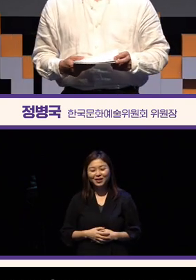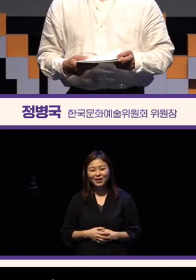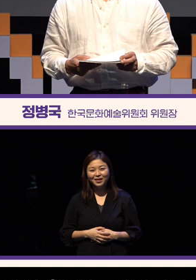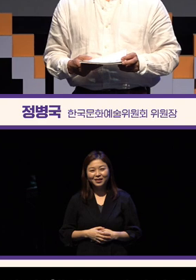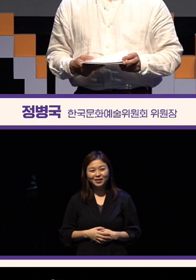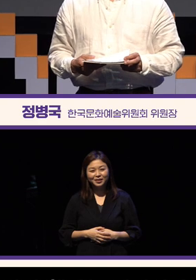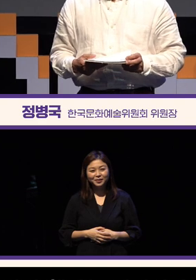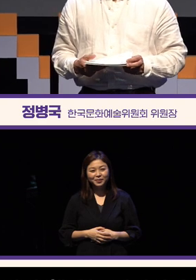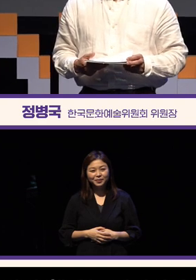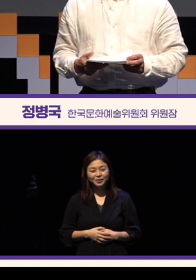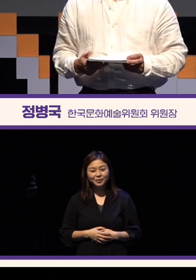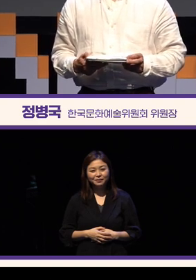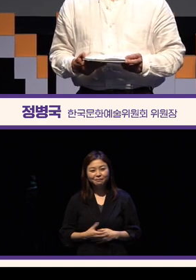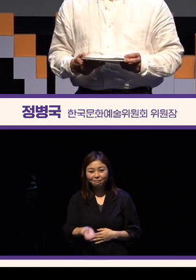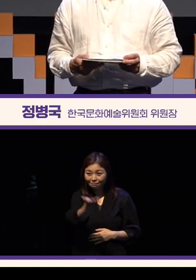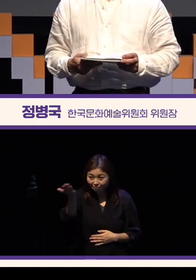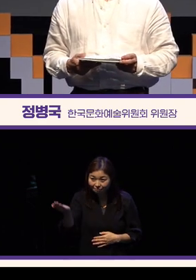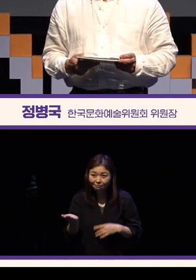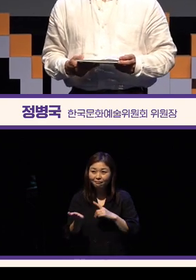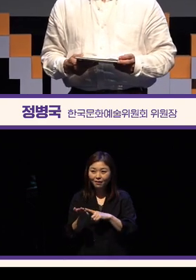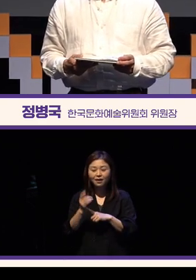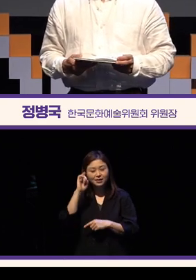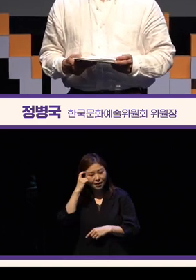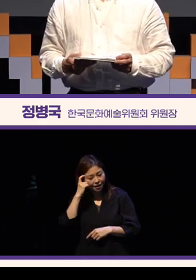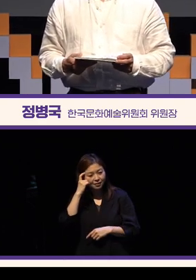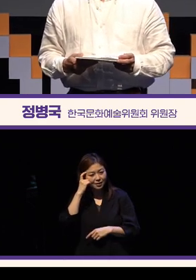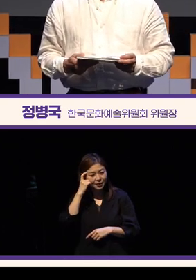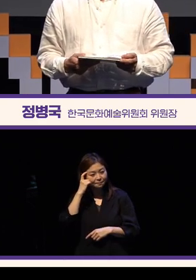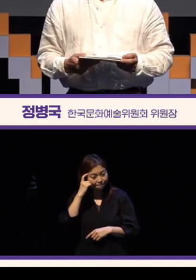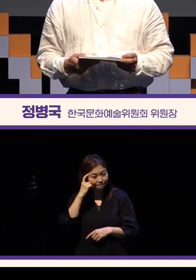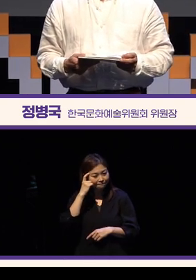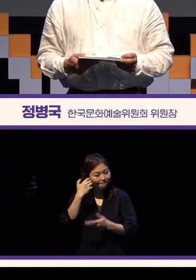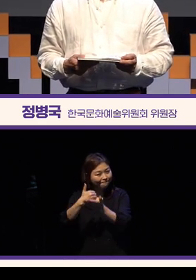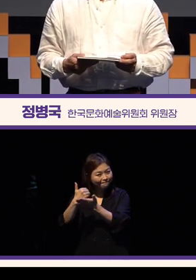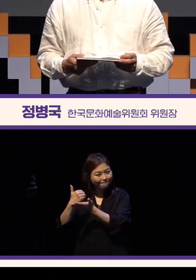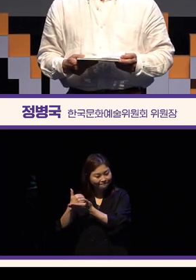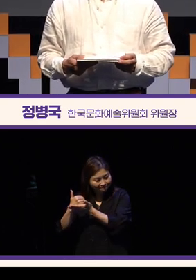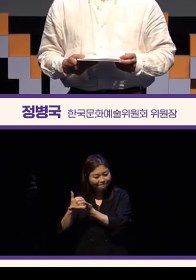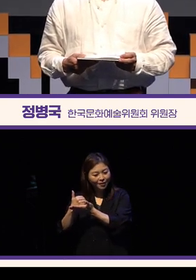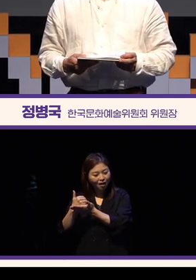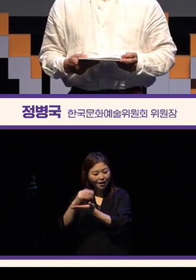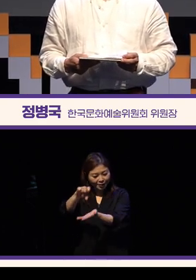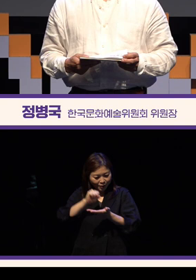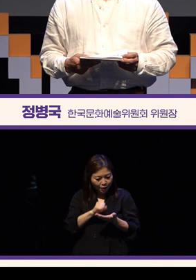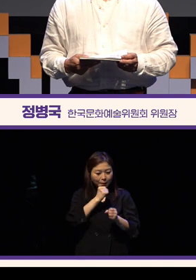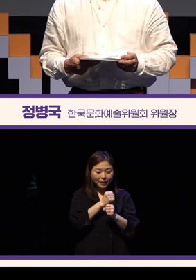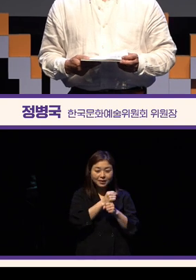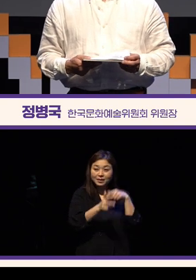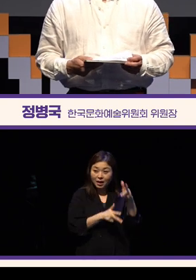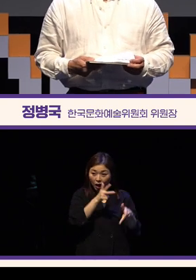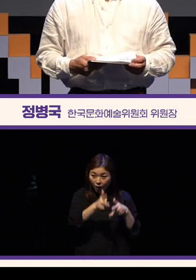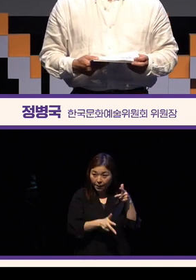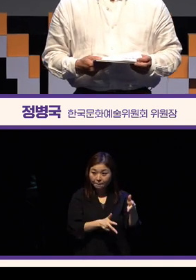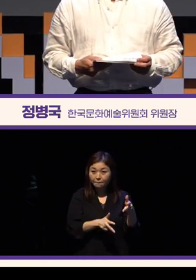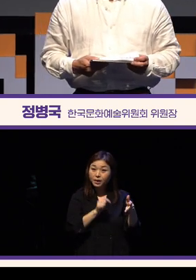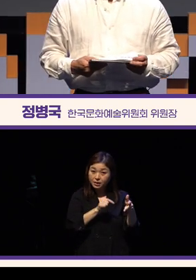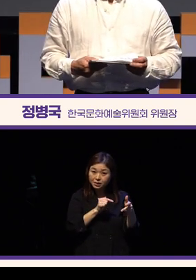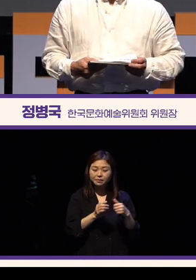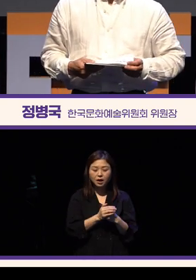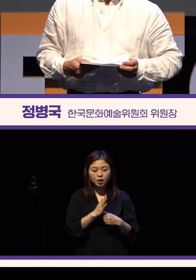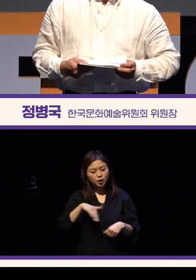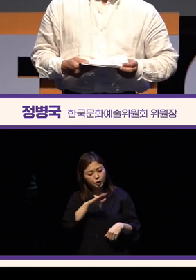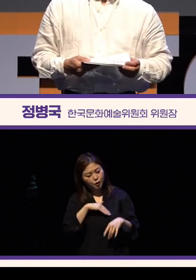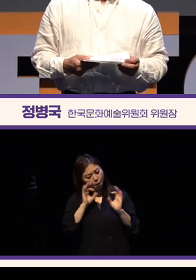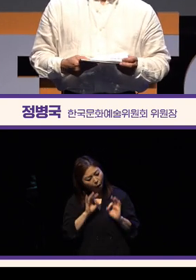많은 사람들의 의견을 듣고 나름 마련한 사업이지만 아직 저희들도